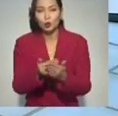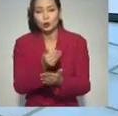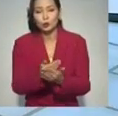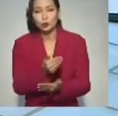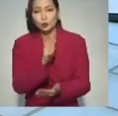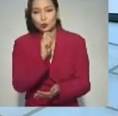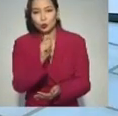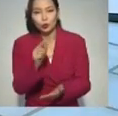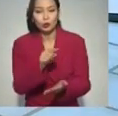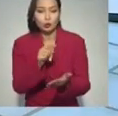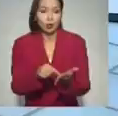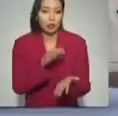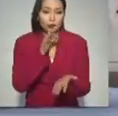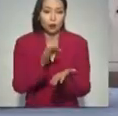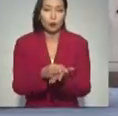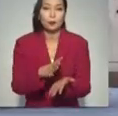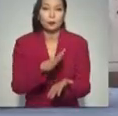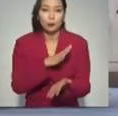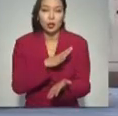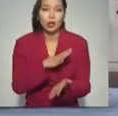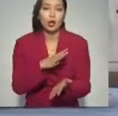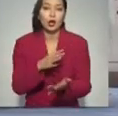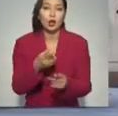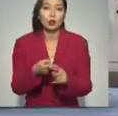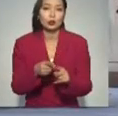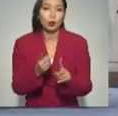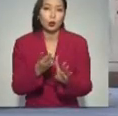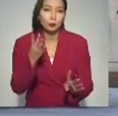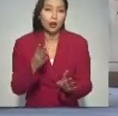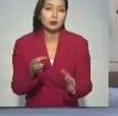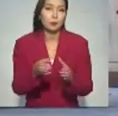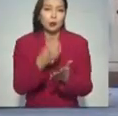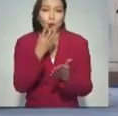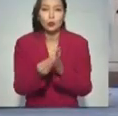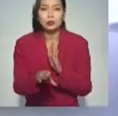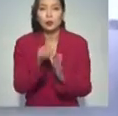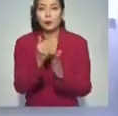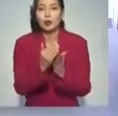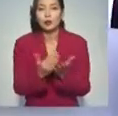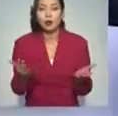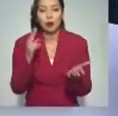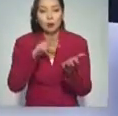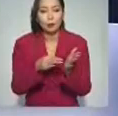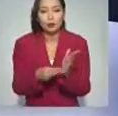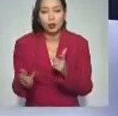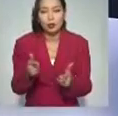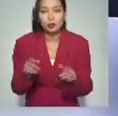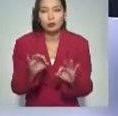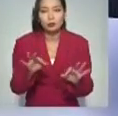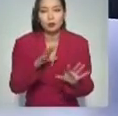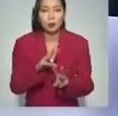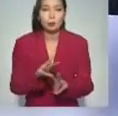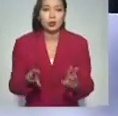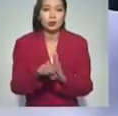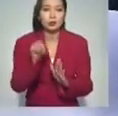сұрақтарына жауап берді. Сонымен қатар партия өз сайлауалды бағдарламасын әзірлеп жатқанын жеткізді. Мәжіліс сайлауына ұсынылатын